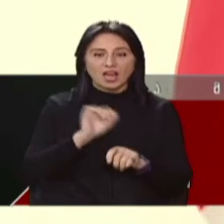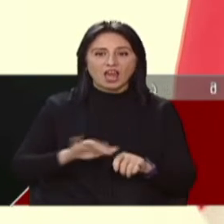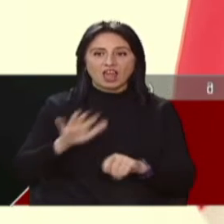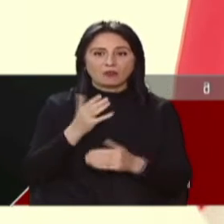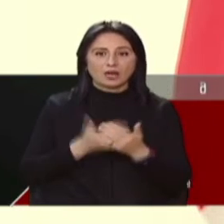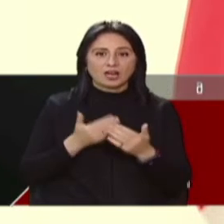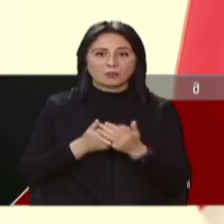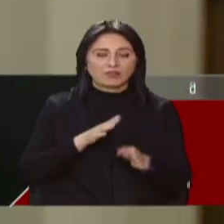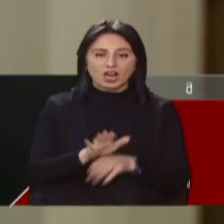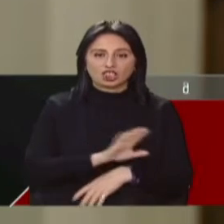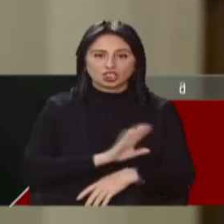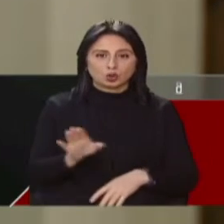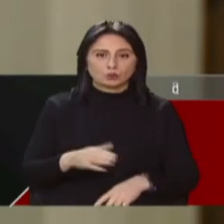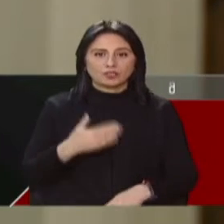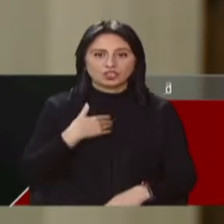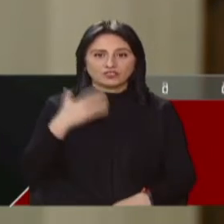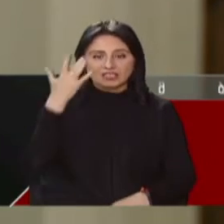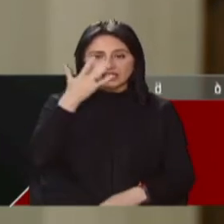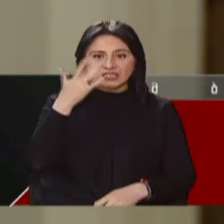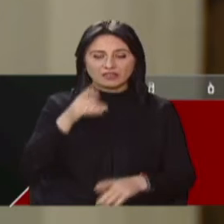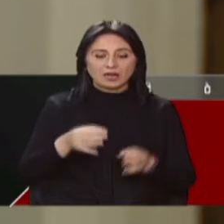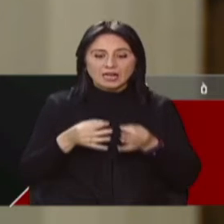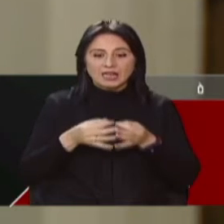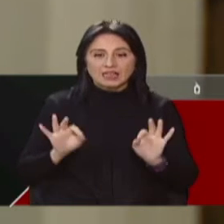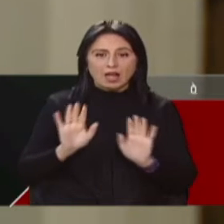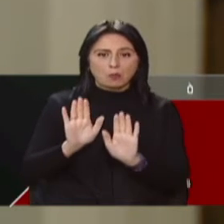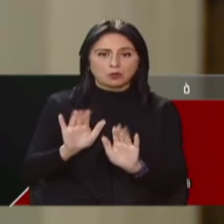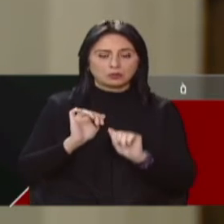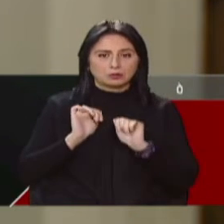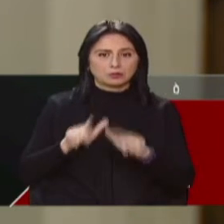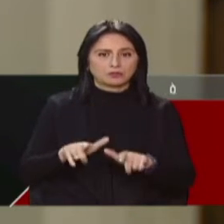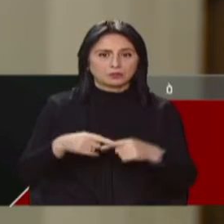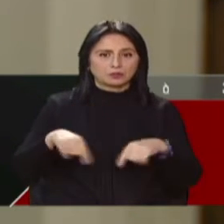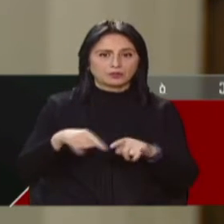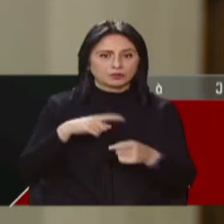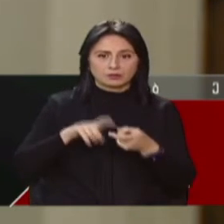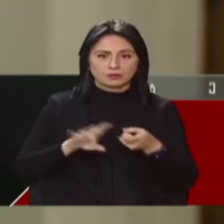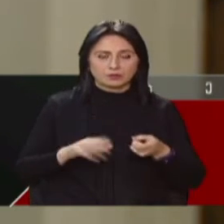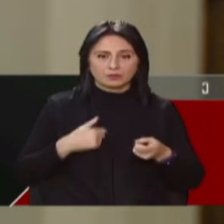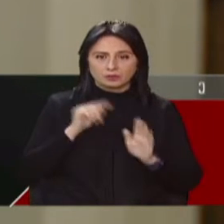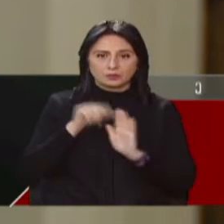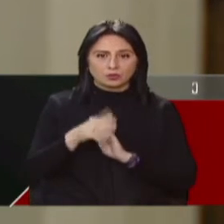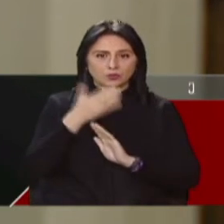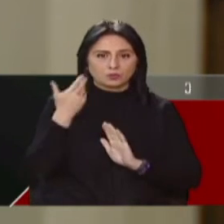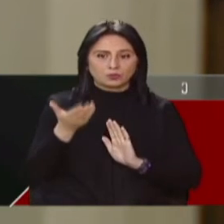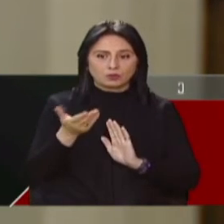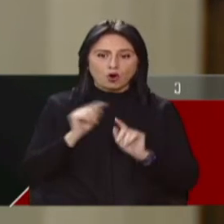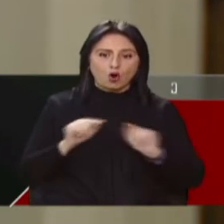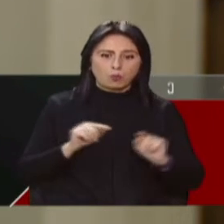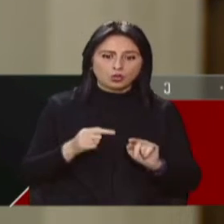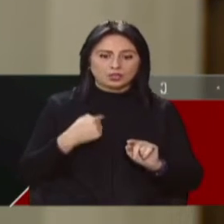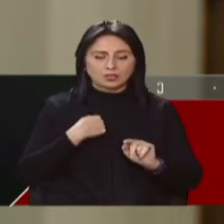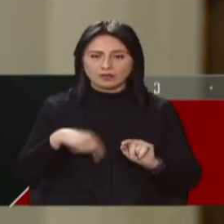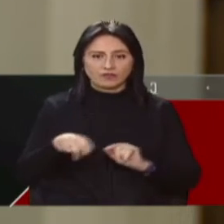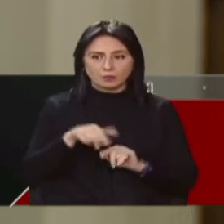ევროპული რეკომენდაციის არშესრულების. Ჩემ წარმოდგენაში ეს დამოუკიდებელი ინსტიტუცია უნდა იყოს, რომელზეც გავლენა არ აქვს არც პოზიციას და არც ოპოზიციას და